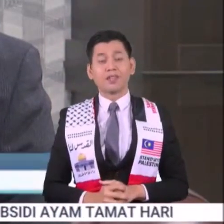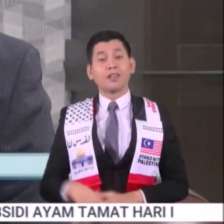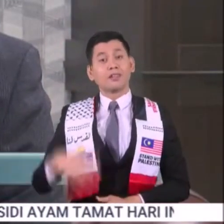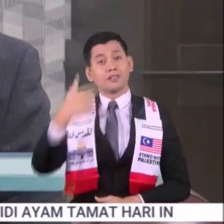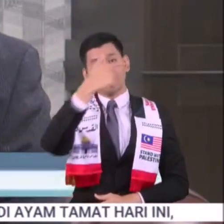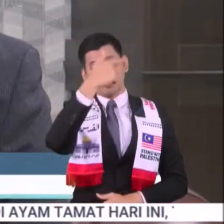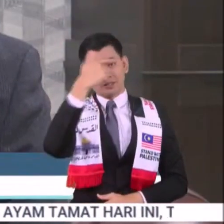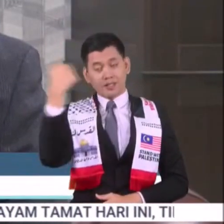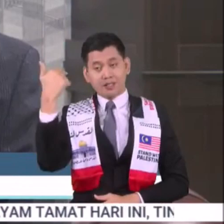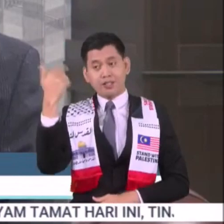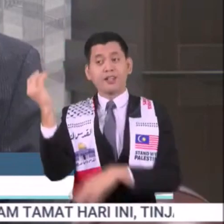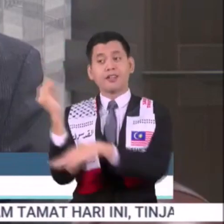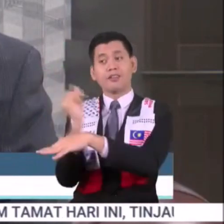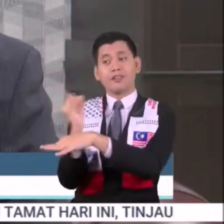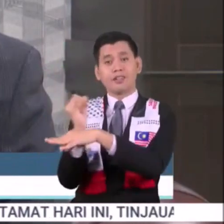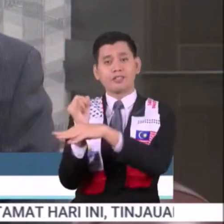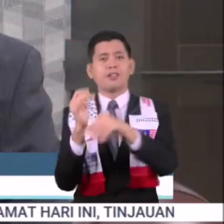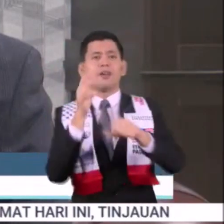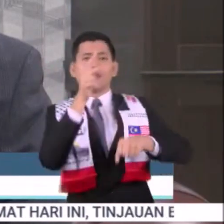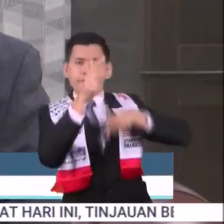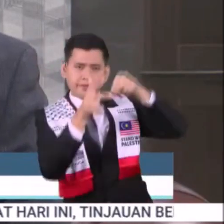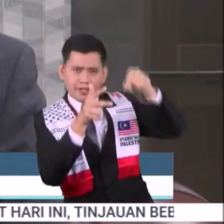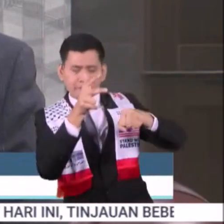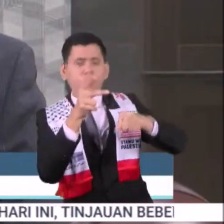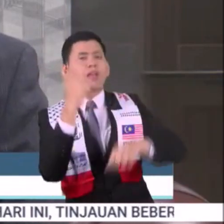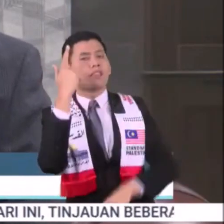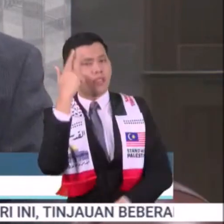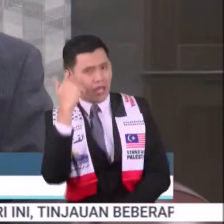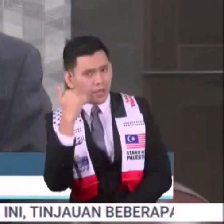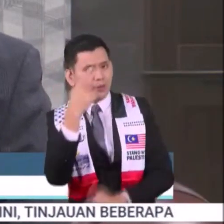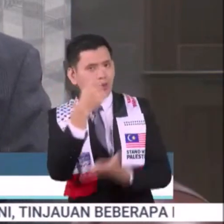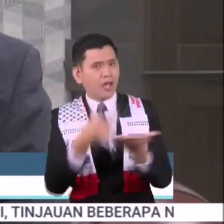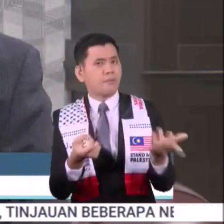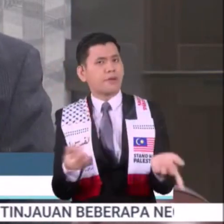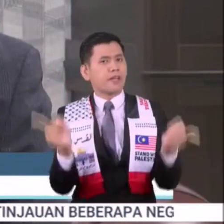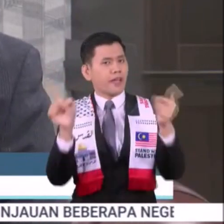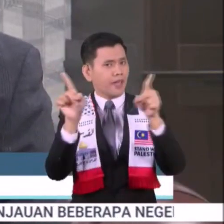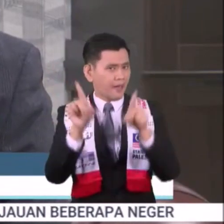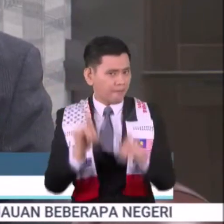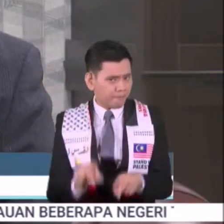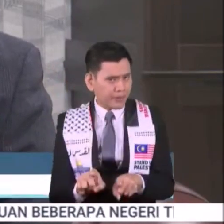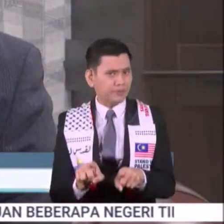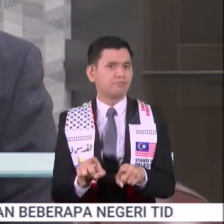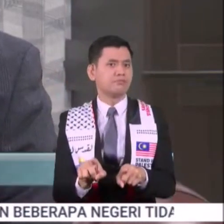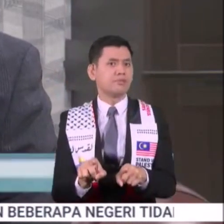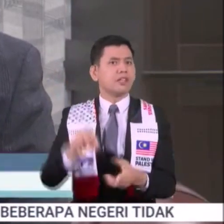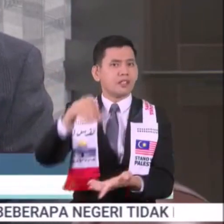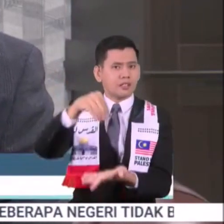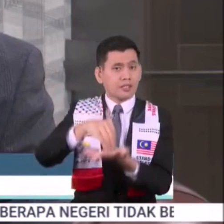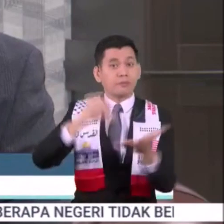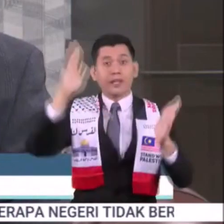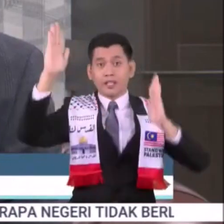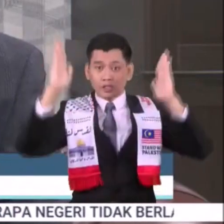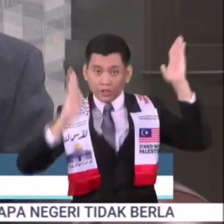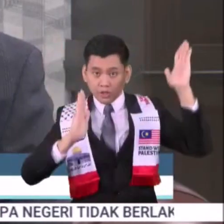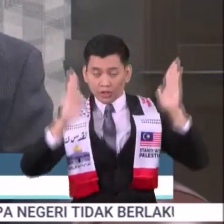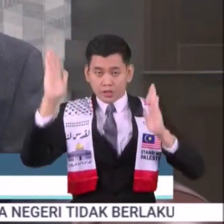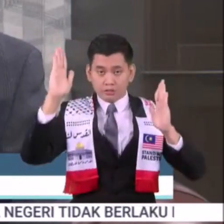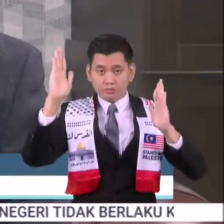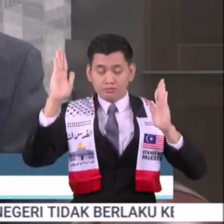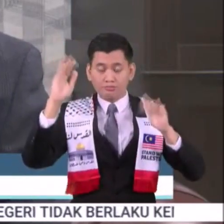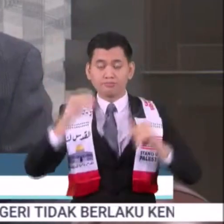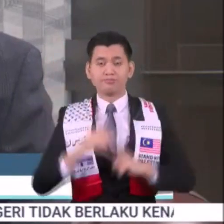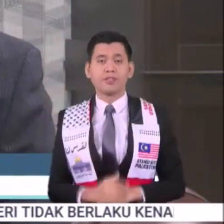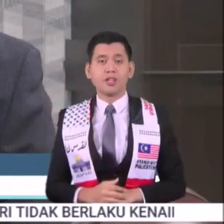Kerana orang industri inilah mereka tahu apa yang berlaku dalam industri, terutama kali